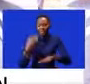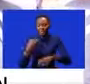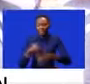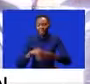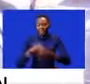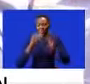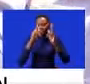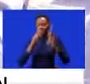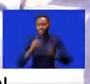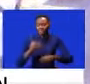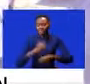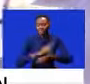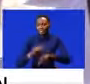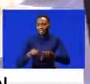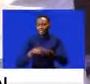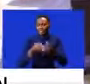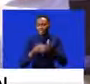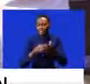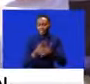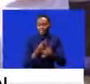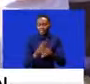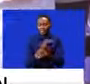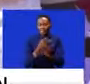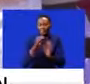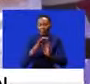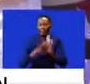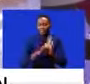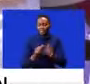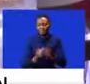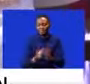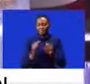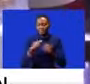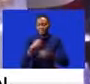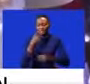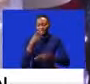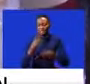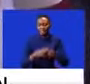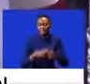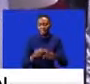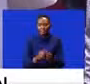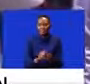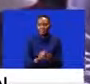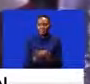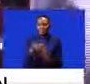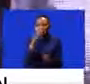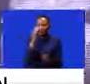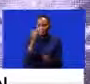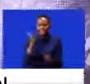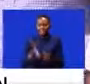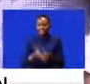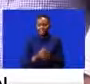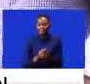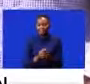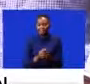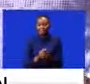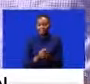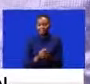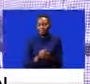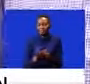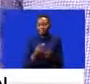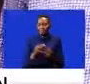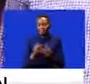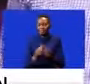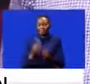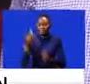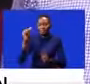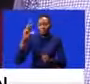mani tele weche mopogore opogore ful ne jokanyanam nyingi to okwanini kaka pile ngumo keli girls ka Zablo na oliecha wange